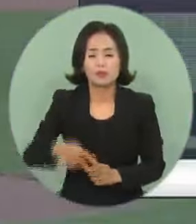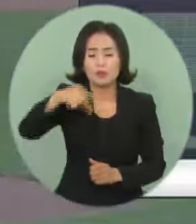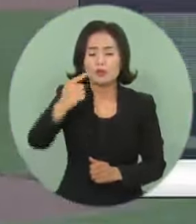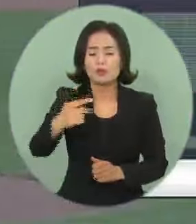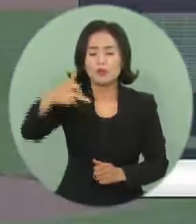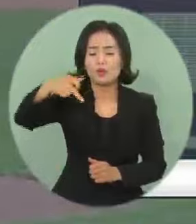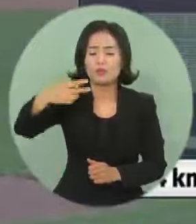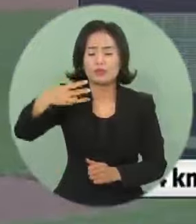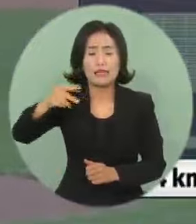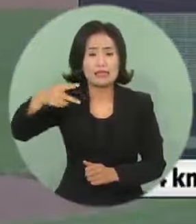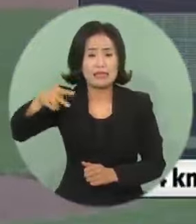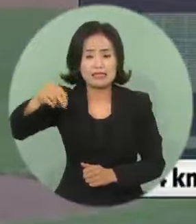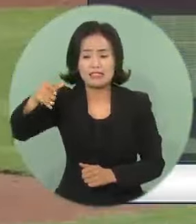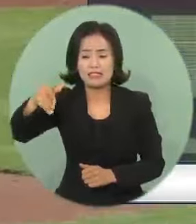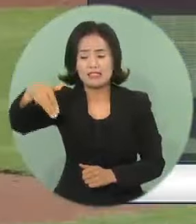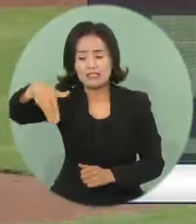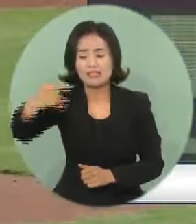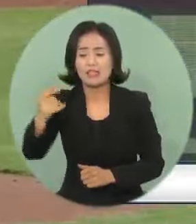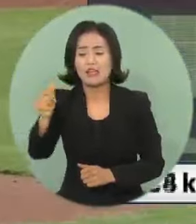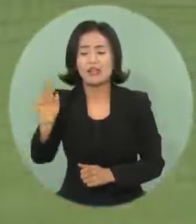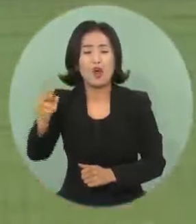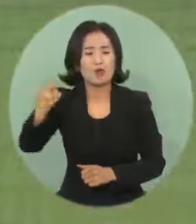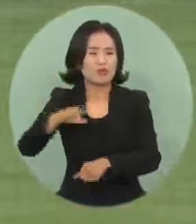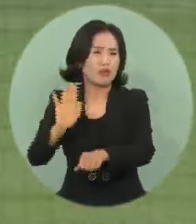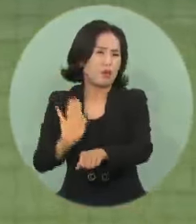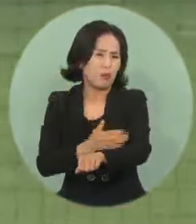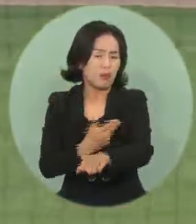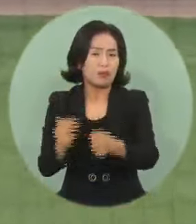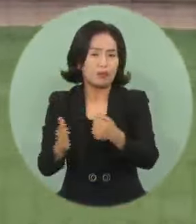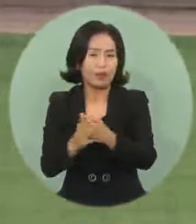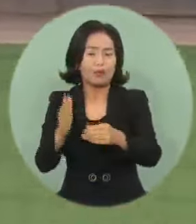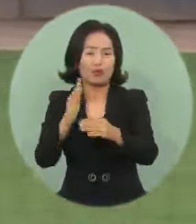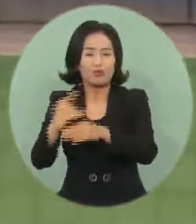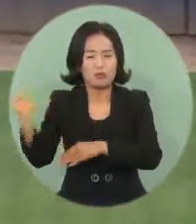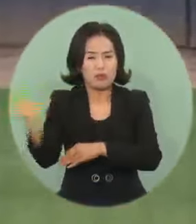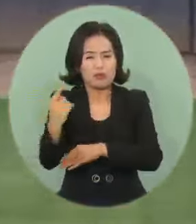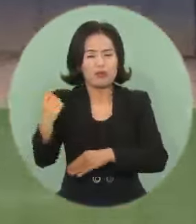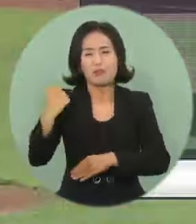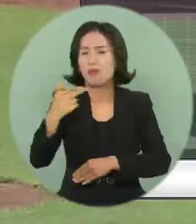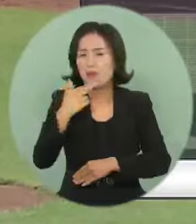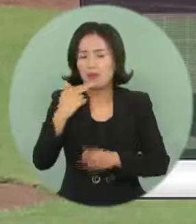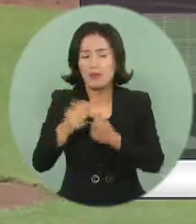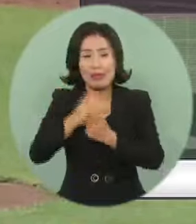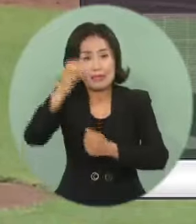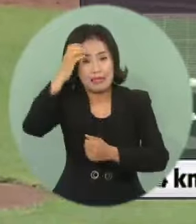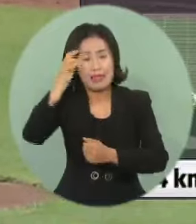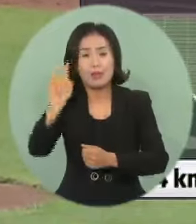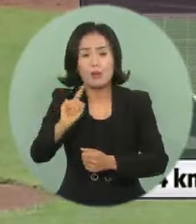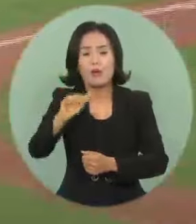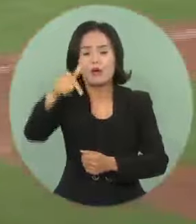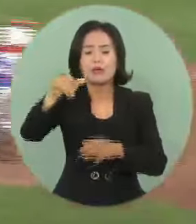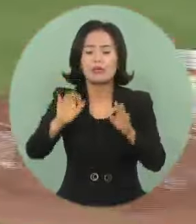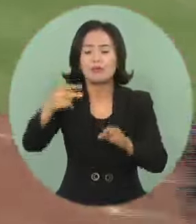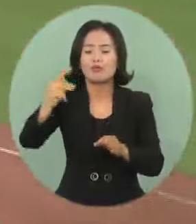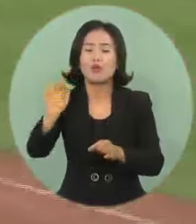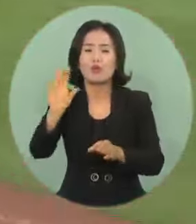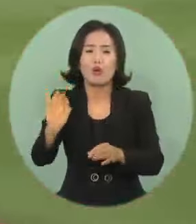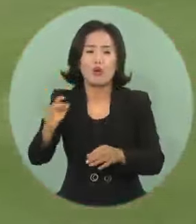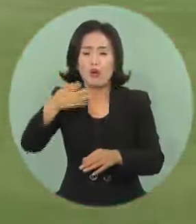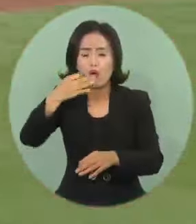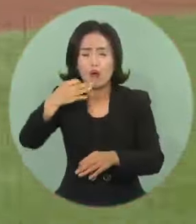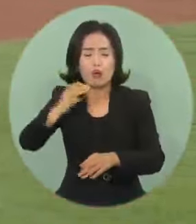소크라테스와 최우가 제때 터져주질 않아서 중심 타선의 무게감이 크게 떨어져 있고 기대했던 김도영마저 부진의